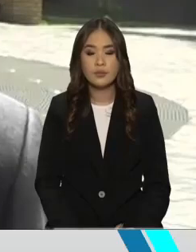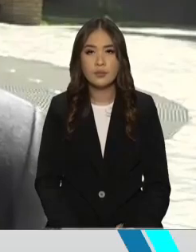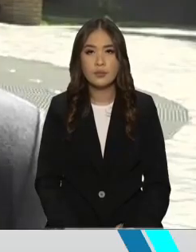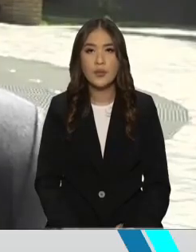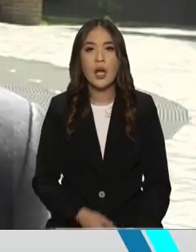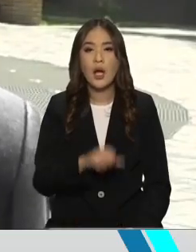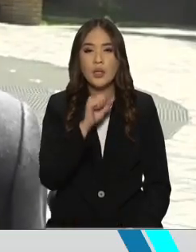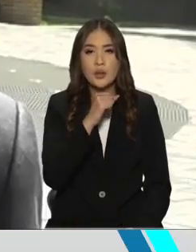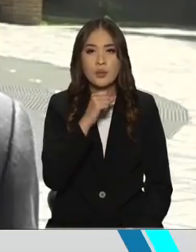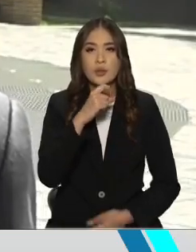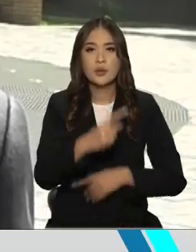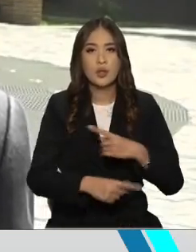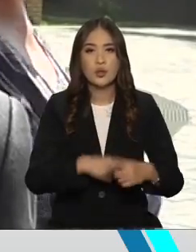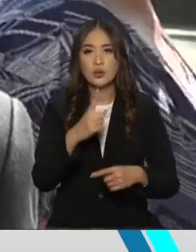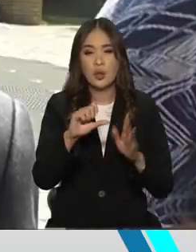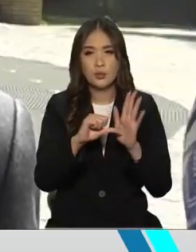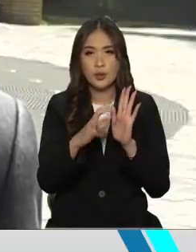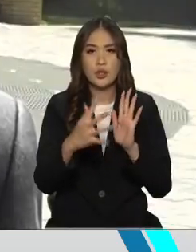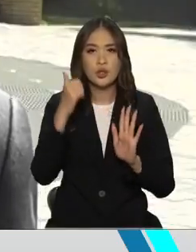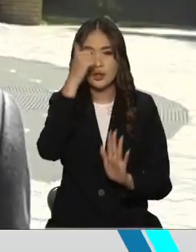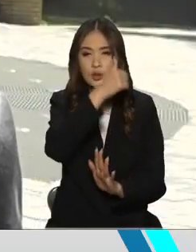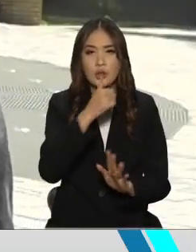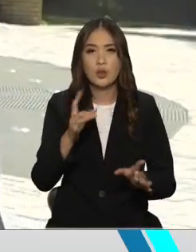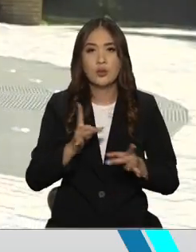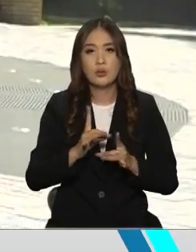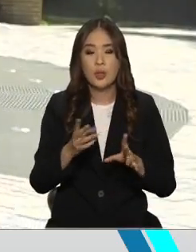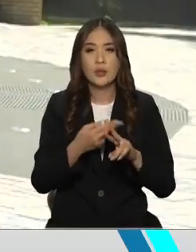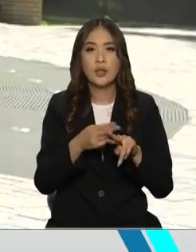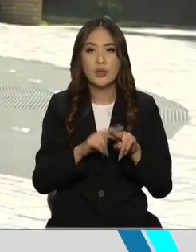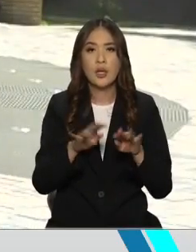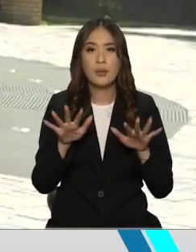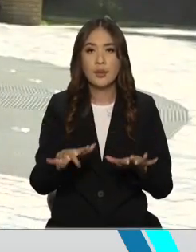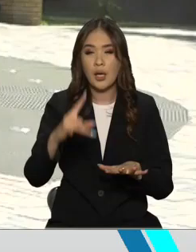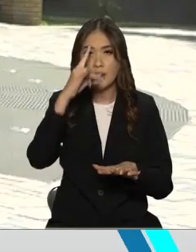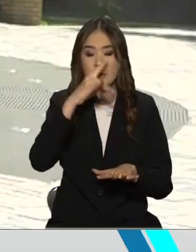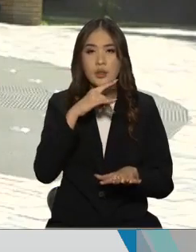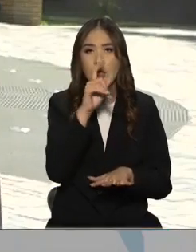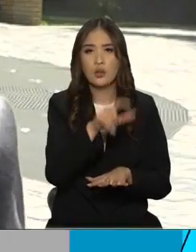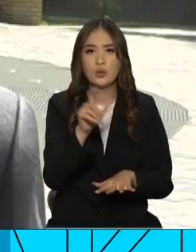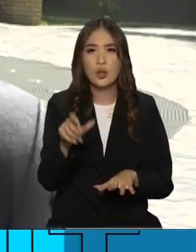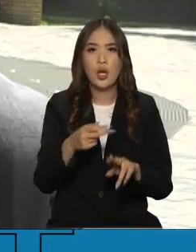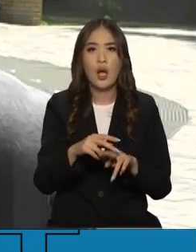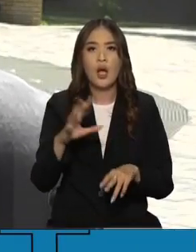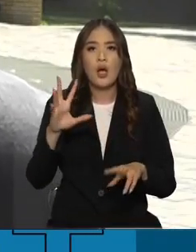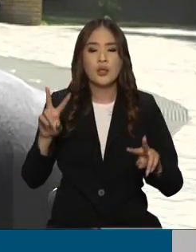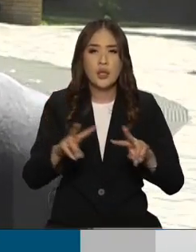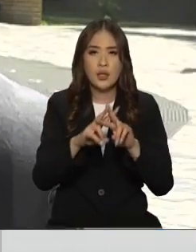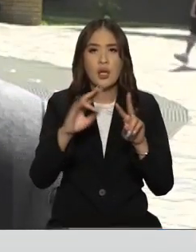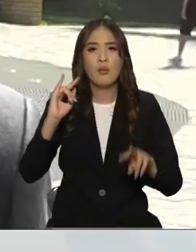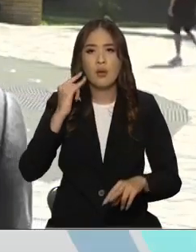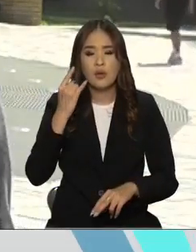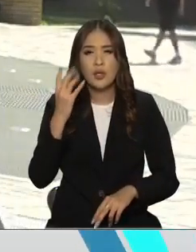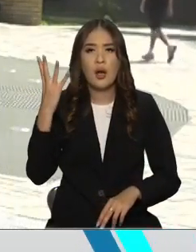Атамыздың, бабамыздың 165 жылдық мерейтойына байланысты мына жерге Қазақстанның жан-жағынан Астана, Павлодар, Алматы